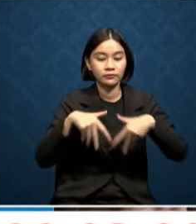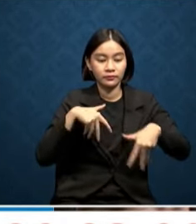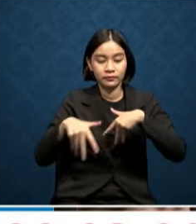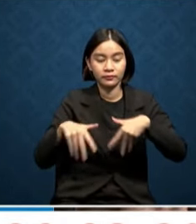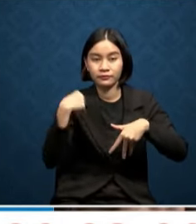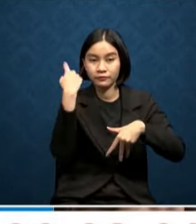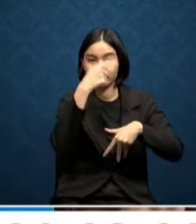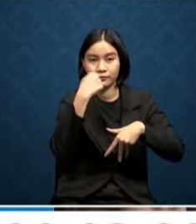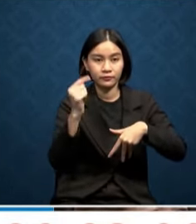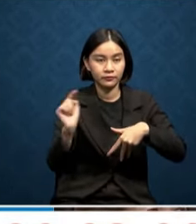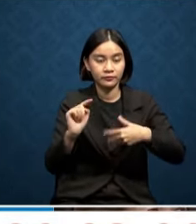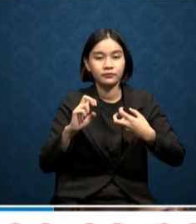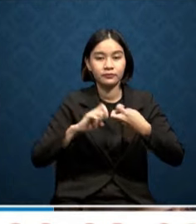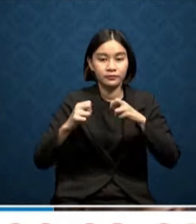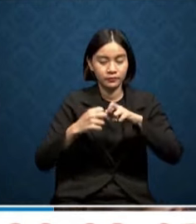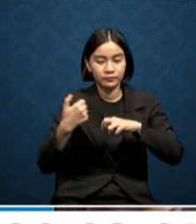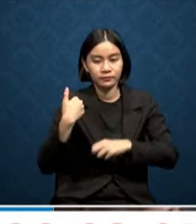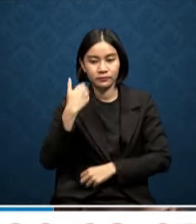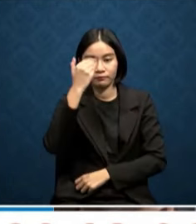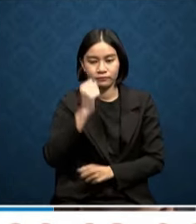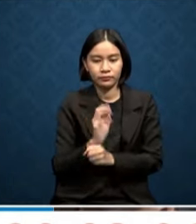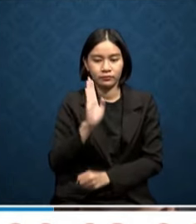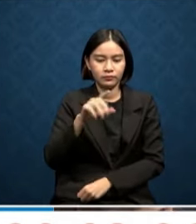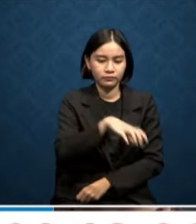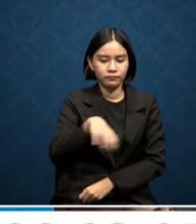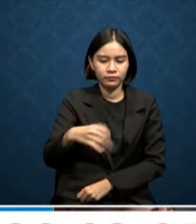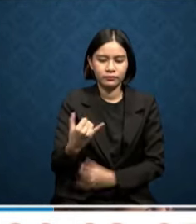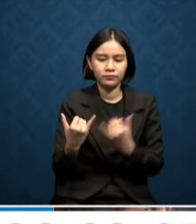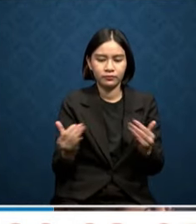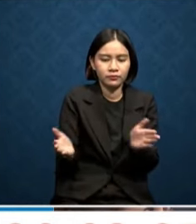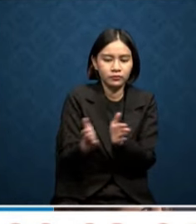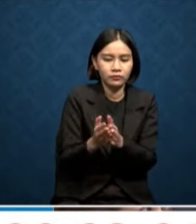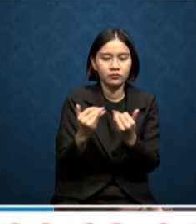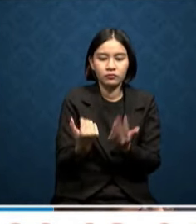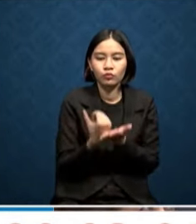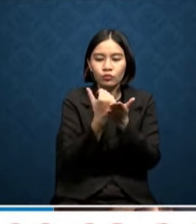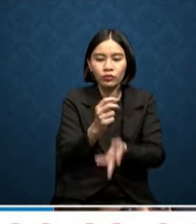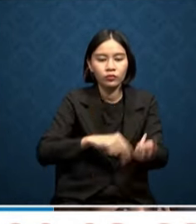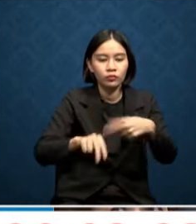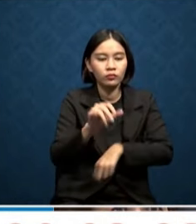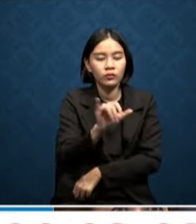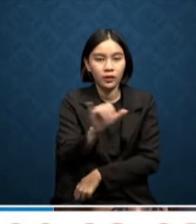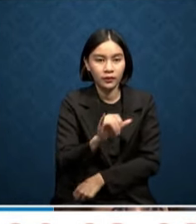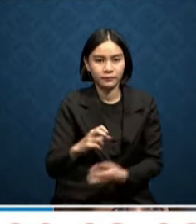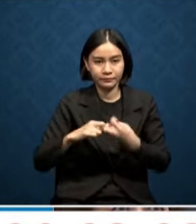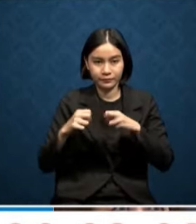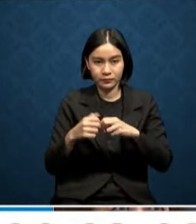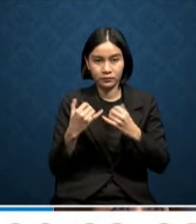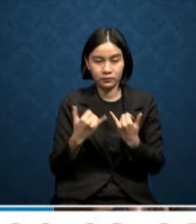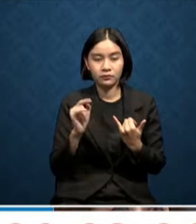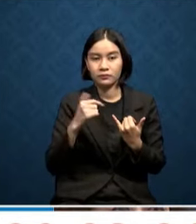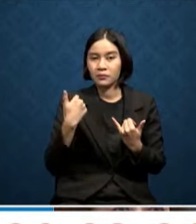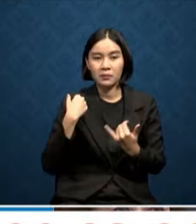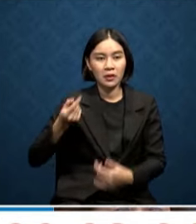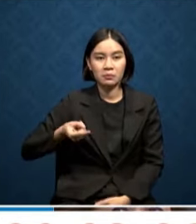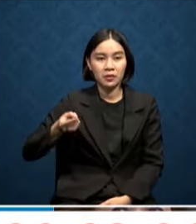ที่ได้รับผลกระทบจากการควบรวมอันนี้ก็ยังไม่ได้รับการเยียวยาผลกระทบอันนี้ก็ยังมี